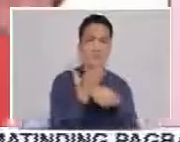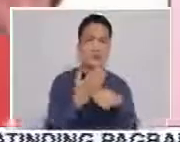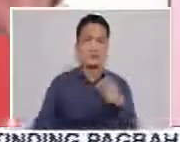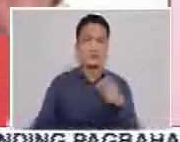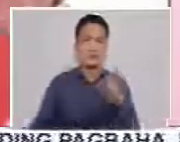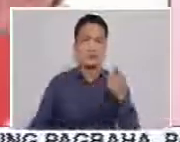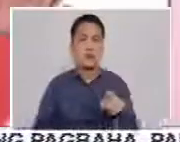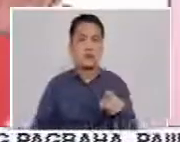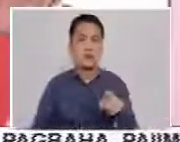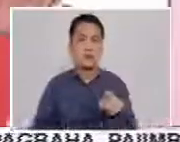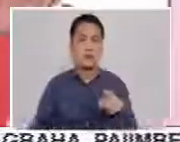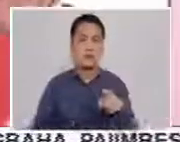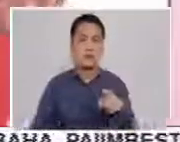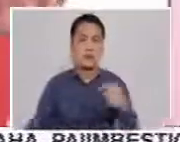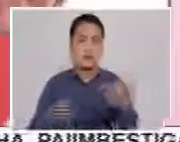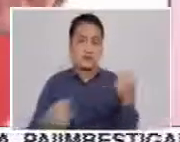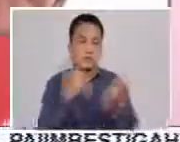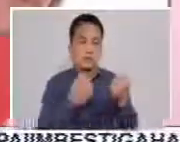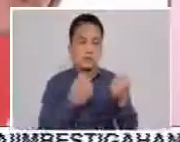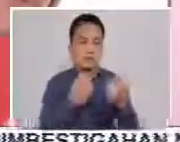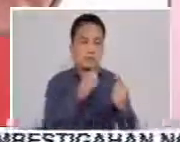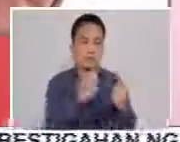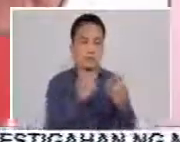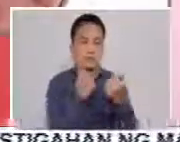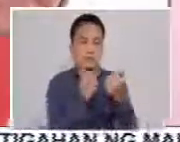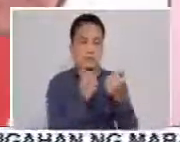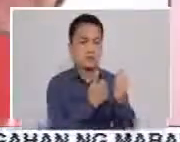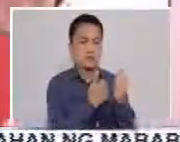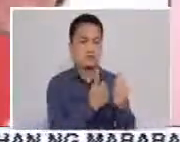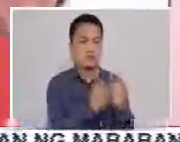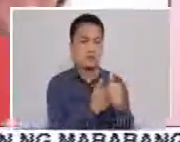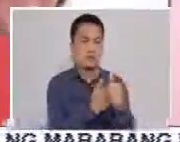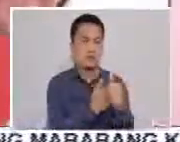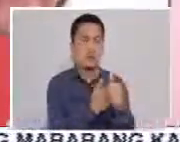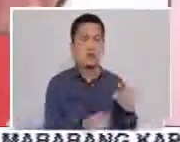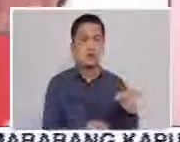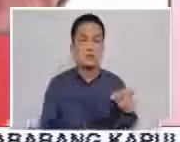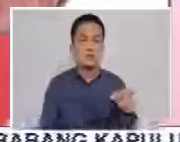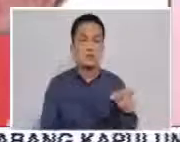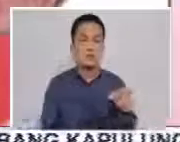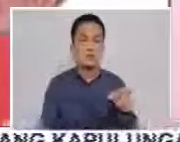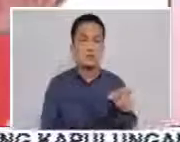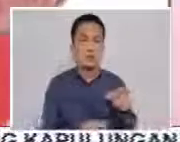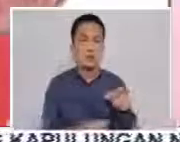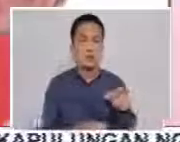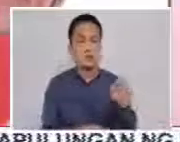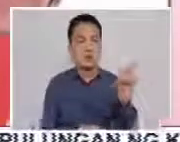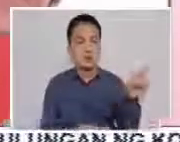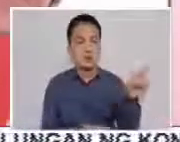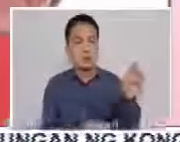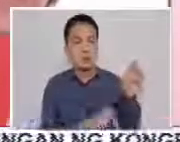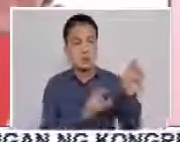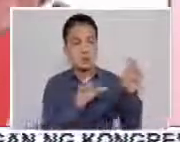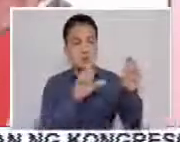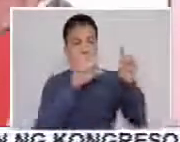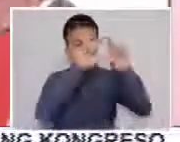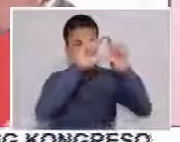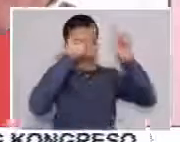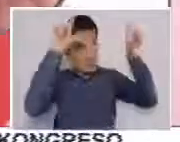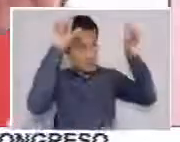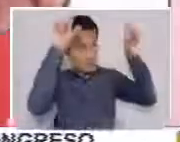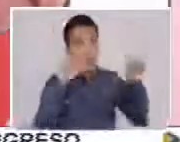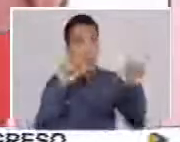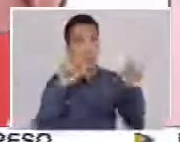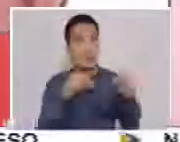po nila, maasikaso po sila. Yun po intention po noon para mabawasan na po yung pagpipila na yan. Dahil ang kapasidad naman